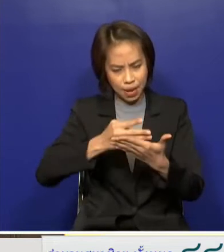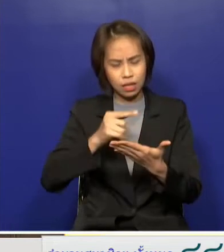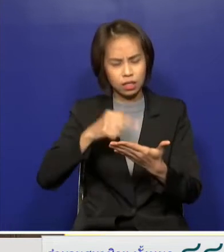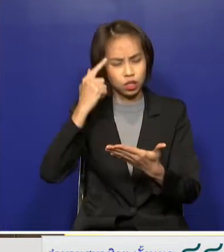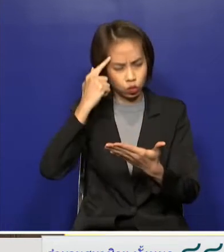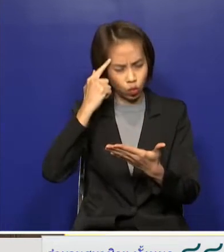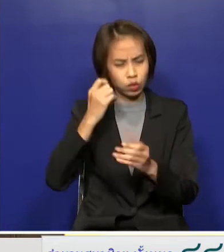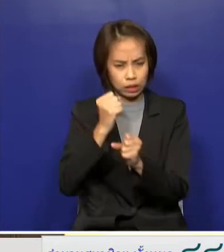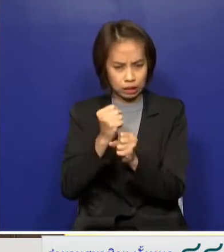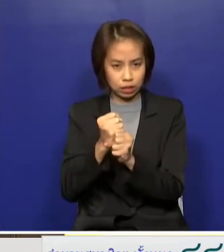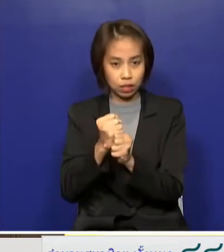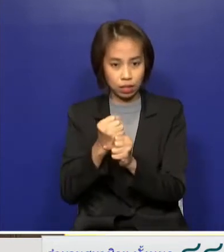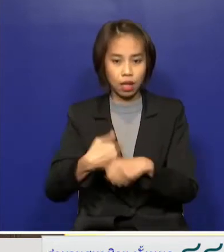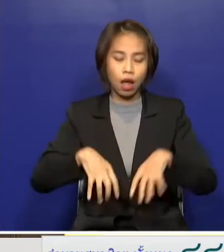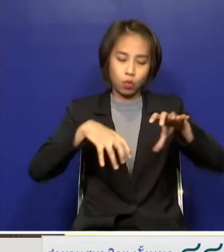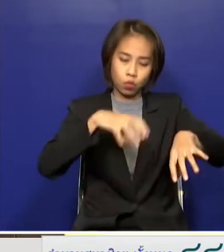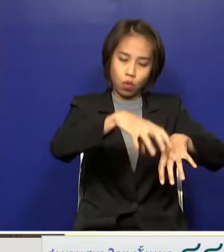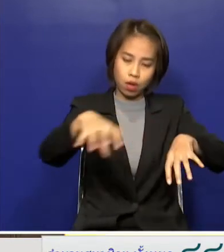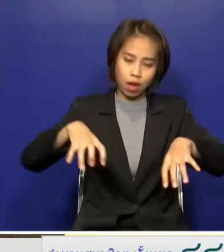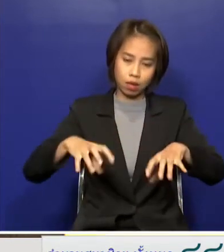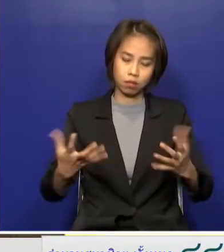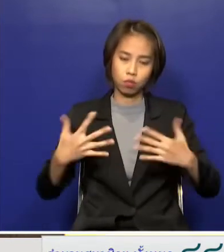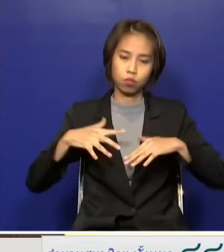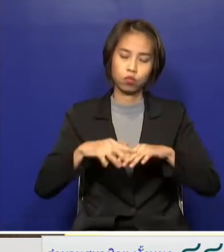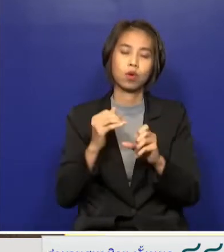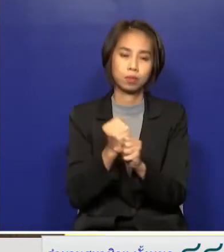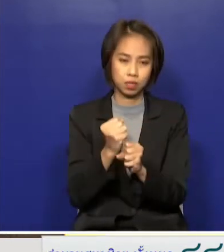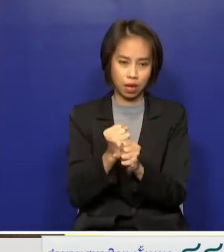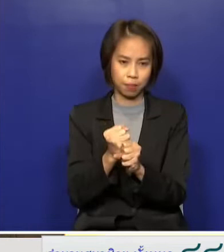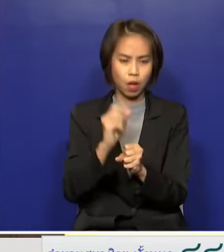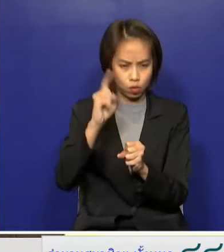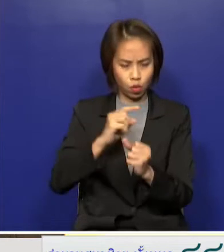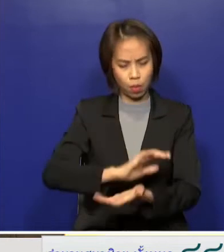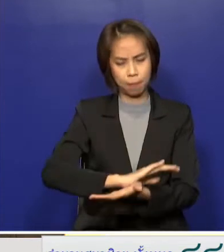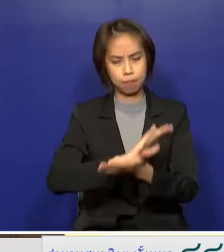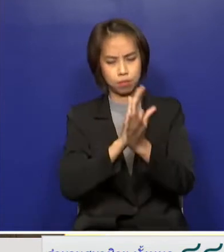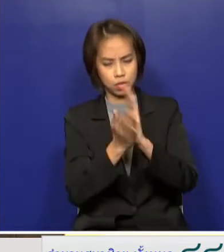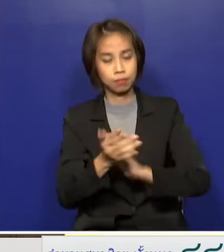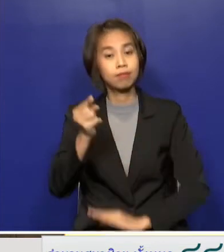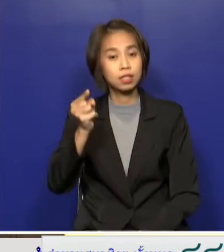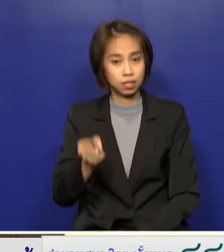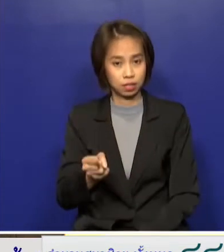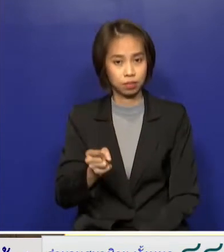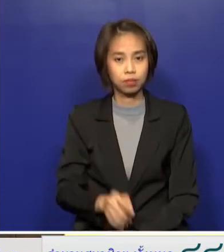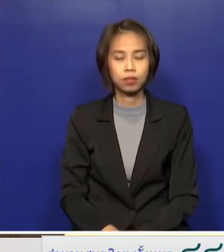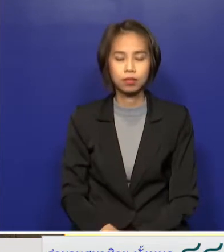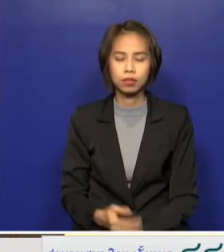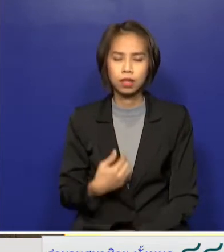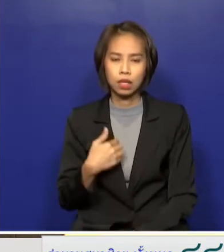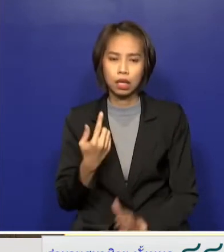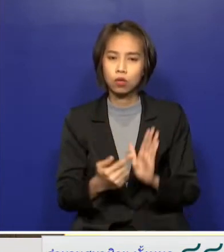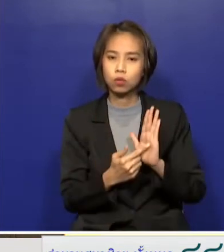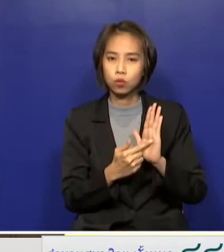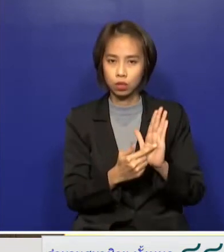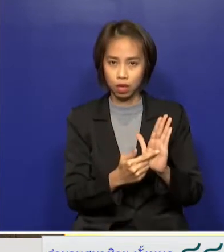านมาร่วมกันเพื่อที่จะดำเนินการเพื่อให้เกิดการปฏิรูปอย่างแท้จริงนะครับไม่ใช่ยกตัวอย่างนะ